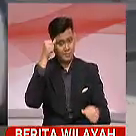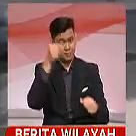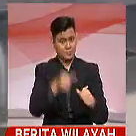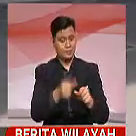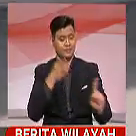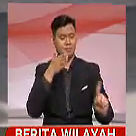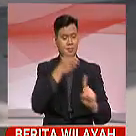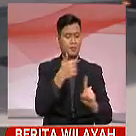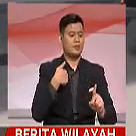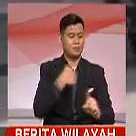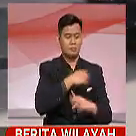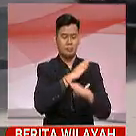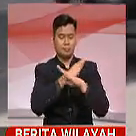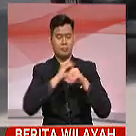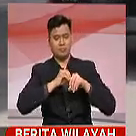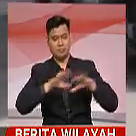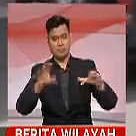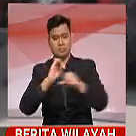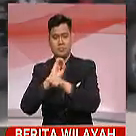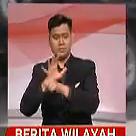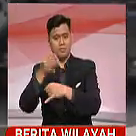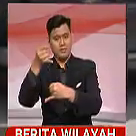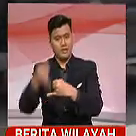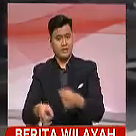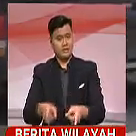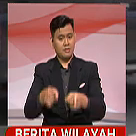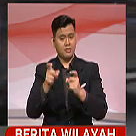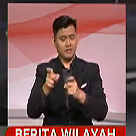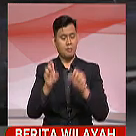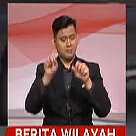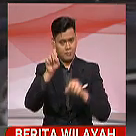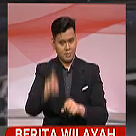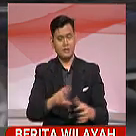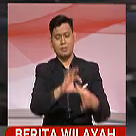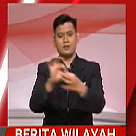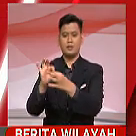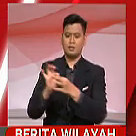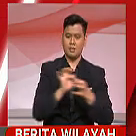secepat mungkin dan ia mampu dicapai dengan kerjasama setiap lapisan rakyat.